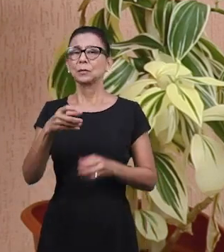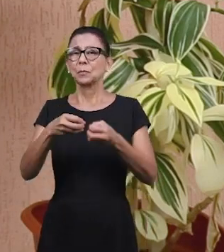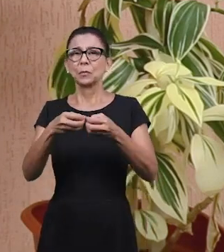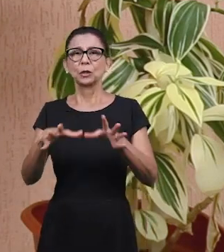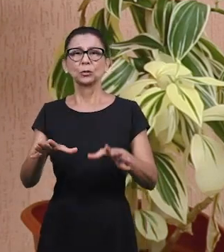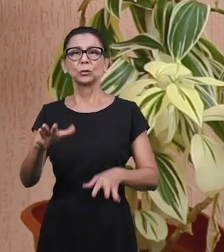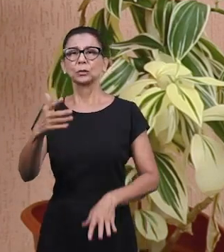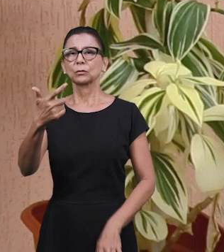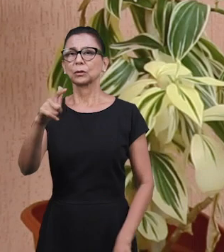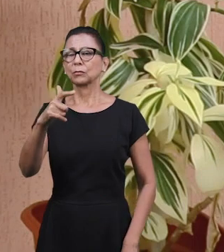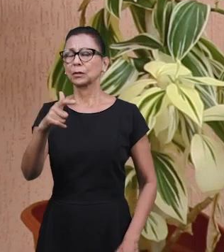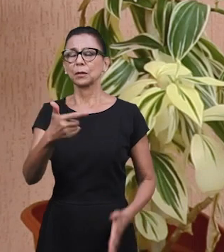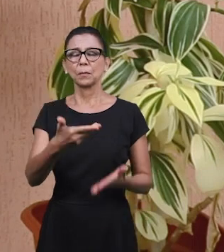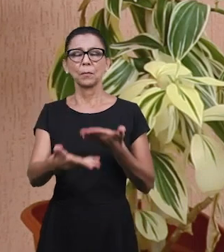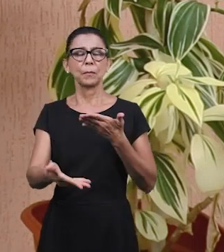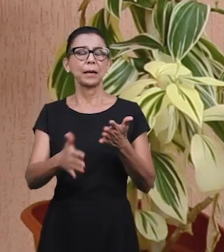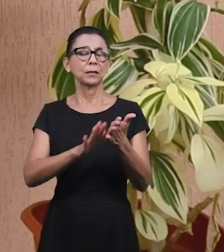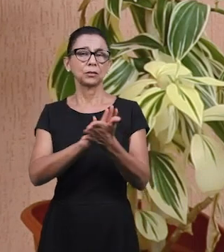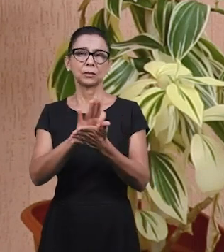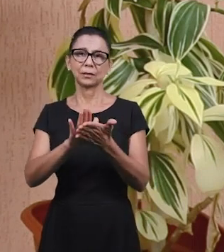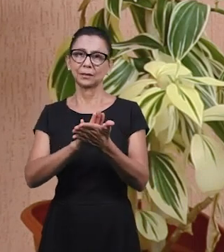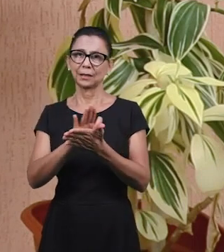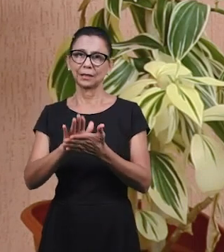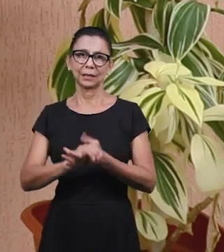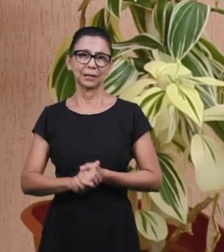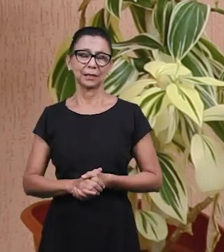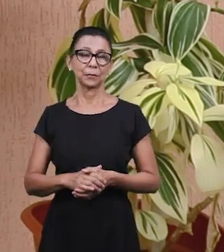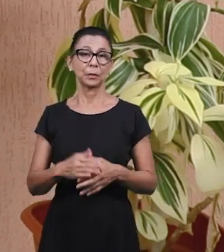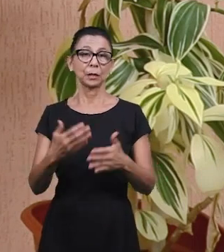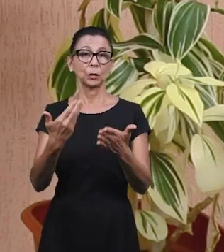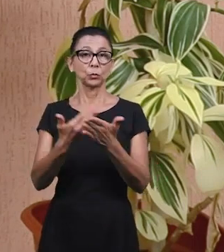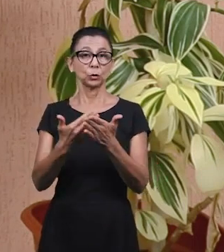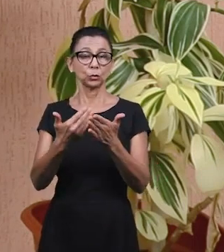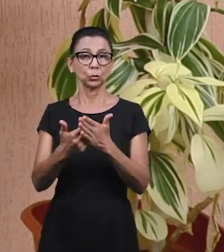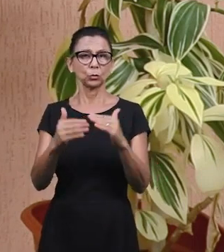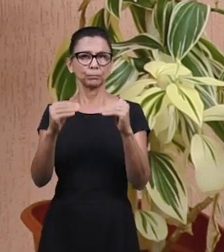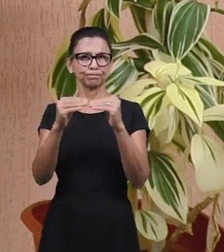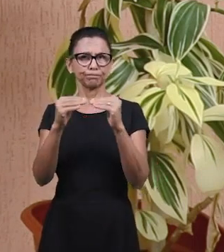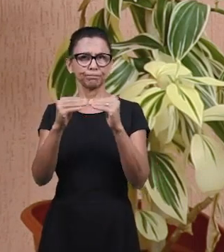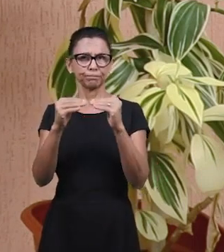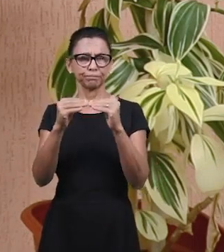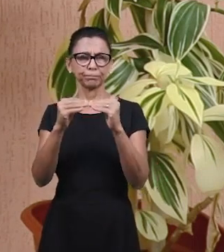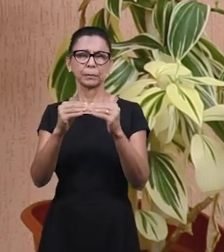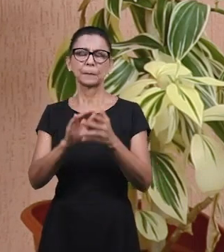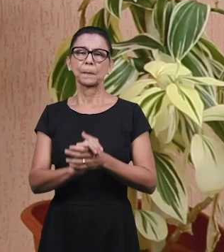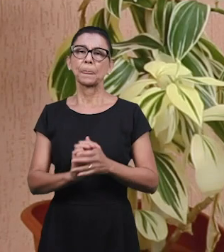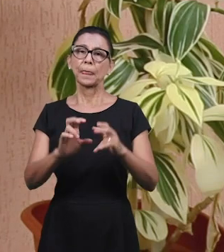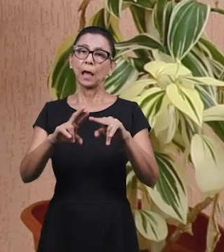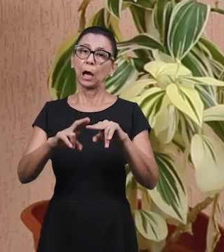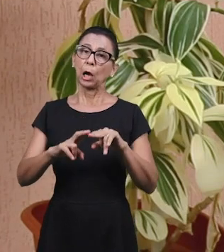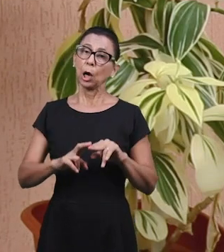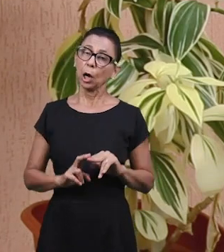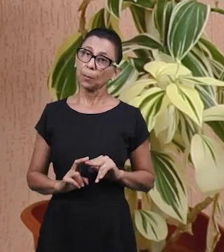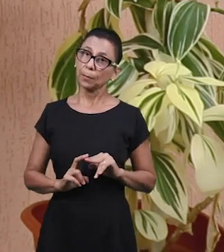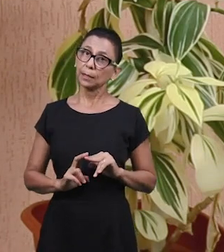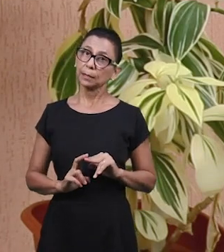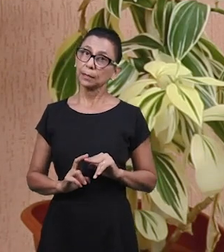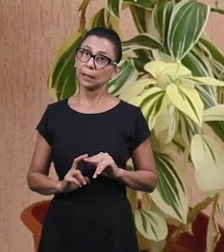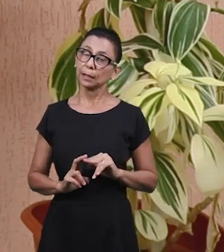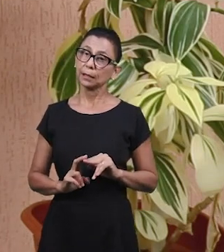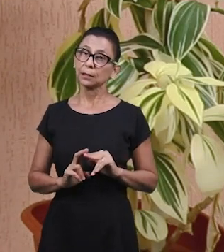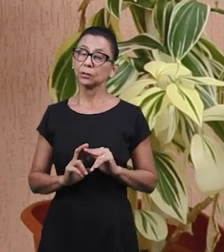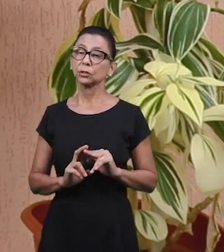En rappelant qu'il n'y aura pas de préjudice. Pourquoi? Parce que l'étude est exactement le même. Ce qui va changer, c'est la forme de